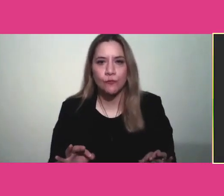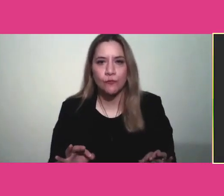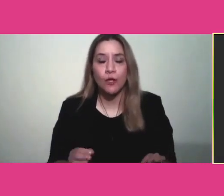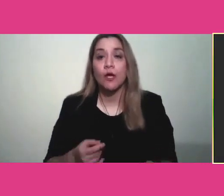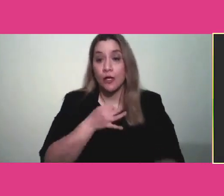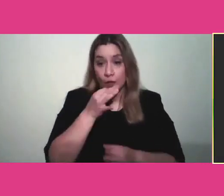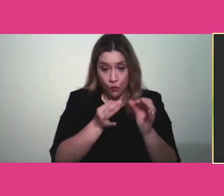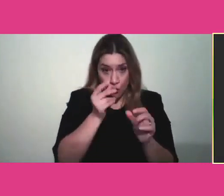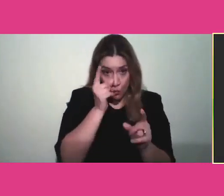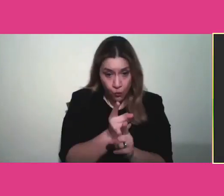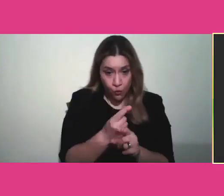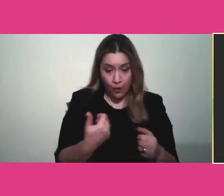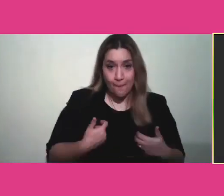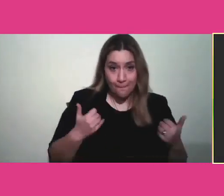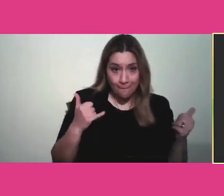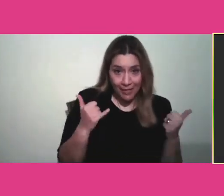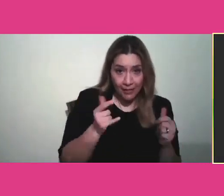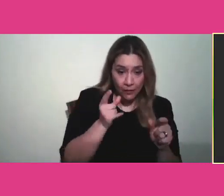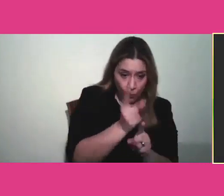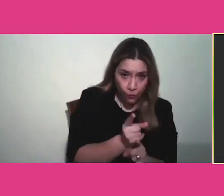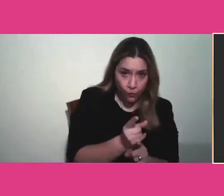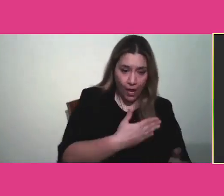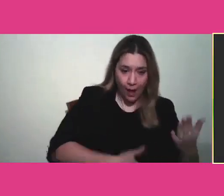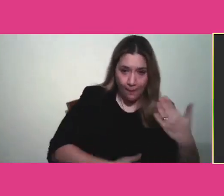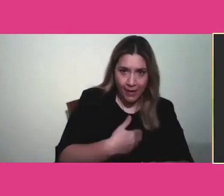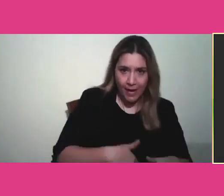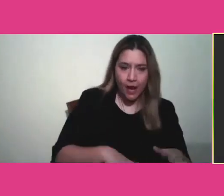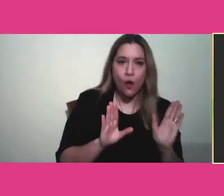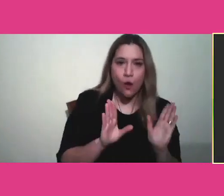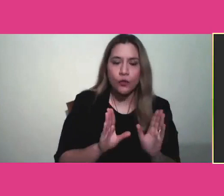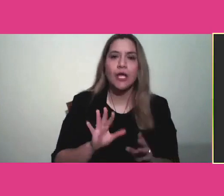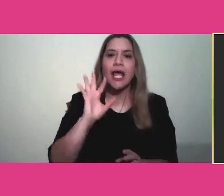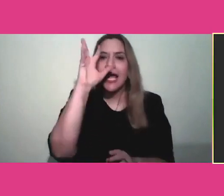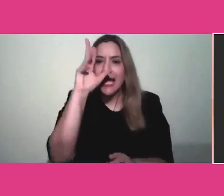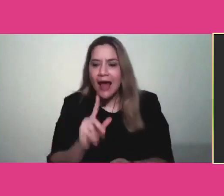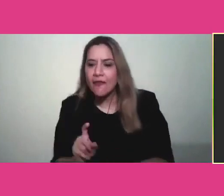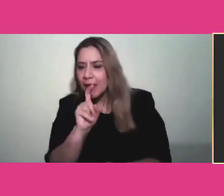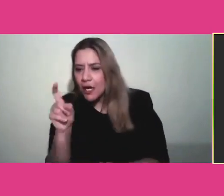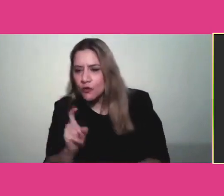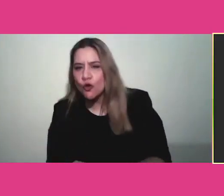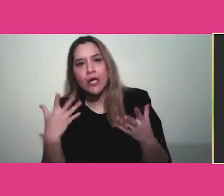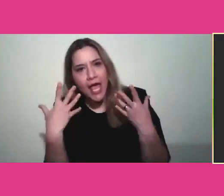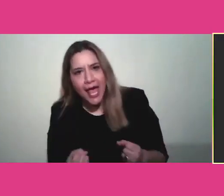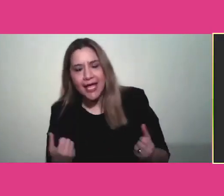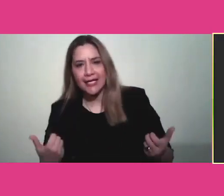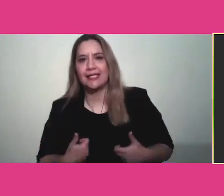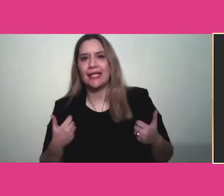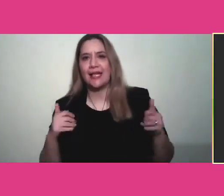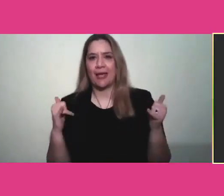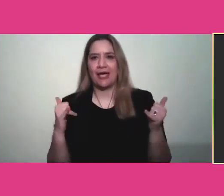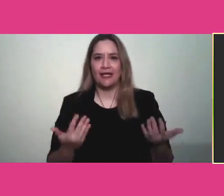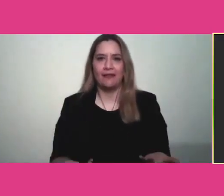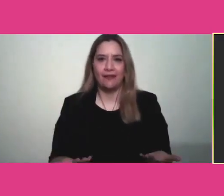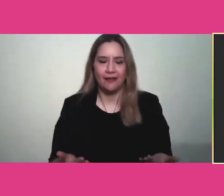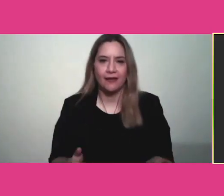παιχνίδι και των δραστηριοτήτων με τα αμαία, γιατί το παιχνίδι είναι μέσα στη ζωή μας καθημερινά, μας κρατάει σε